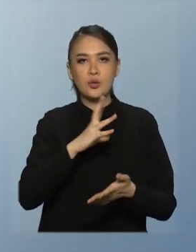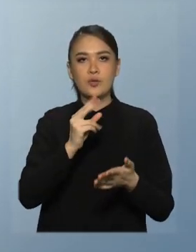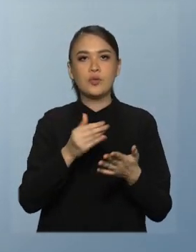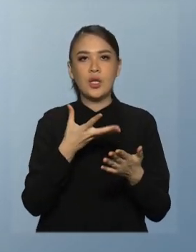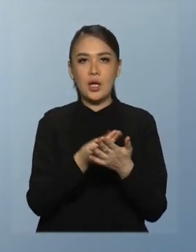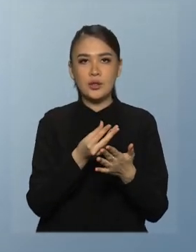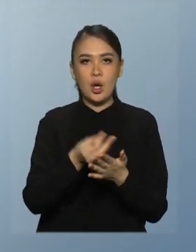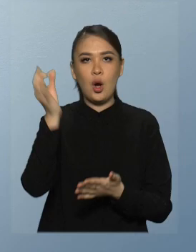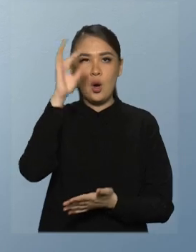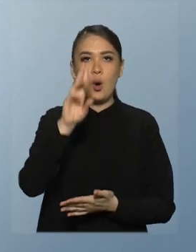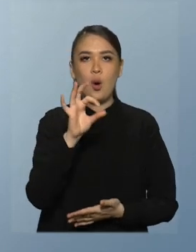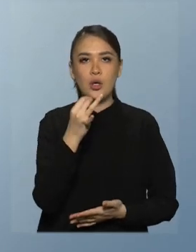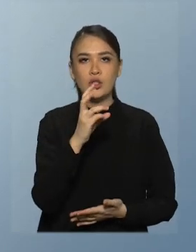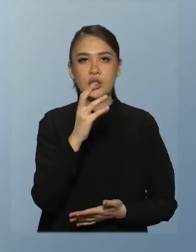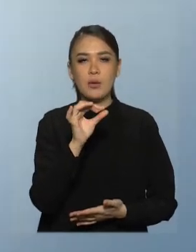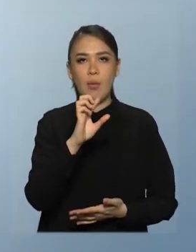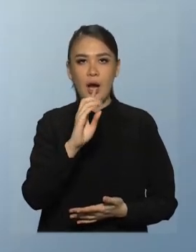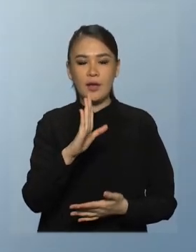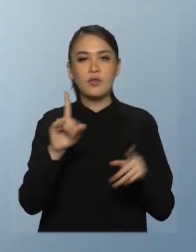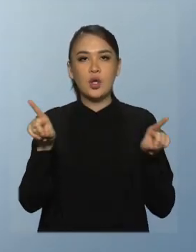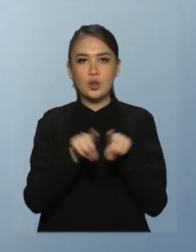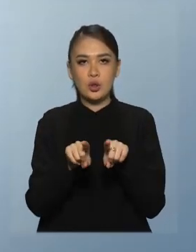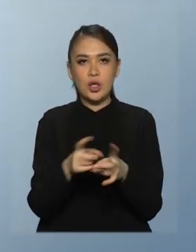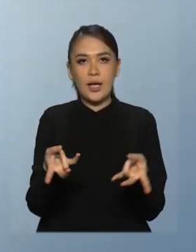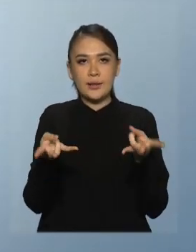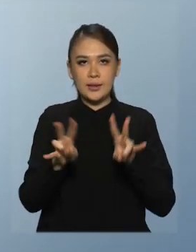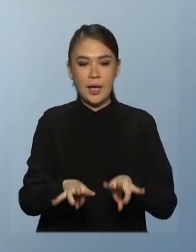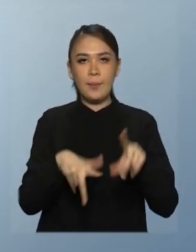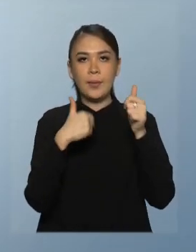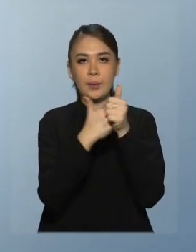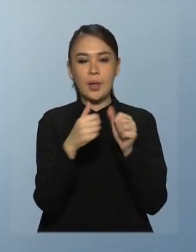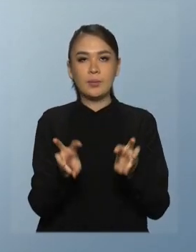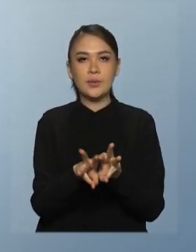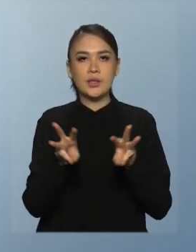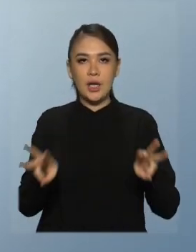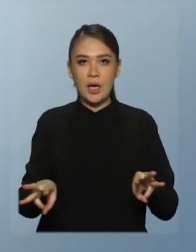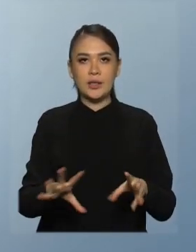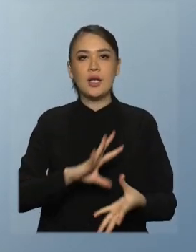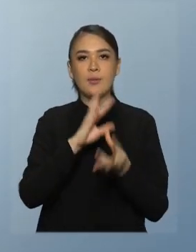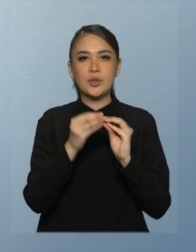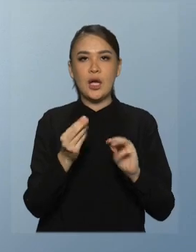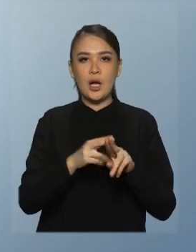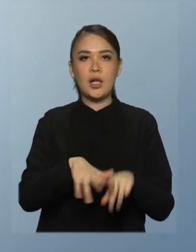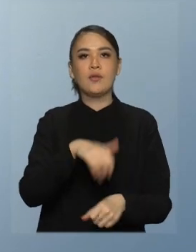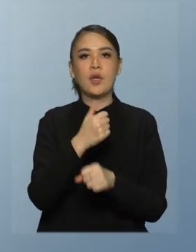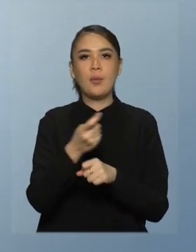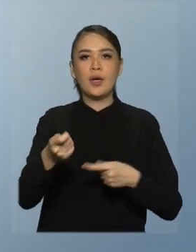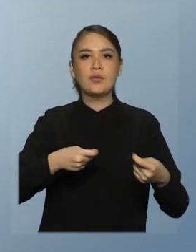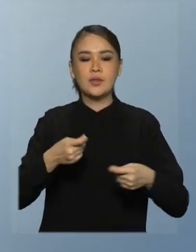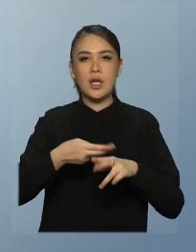сохранил и Галымжан Куйшыбаев. Он остался заместителем премьер-министра и по совместительству главой аппарата